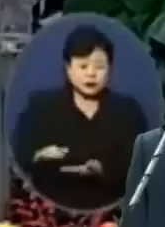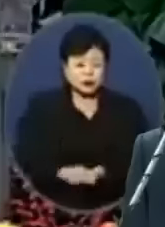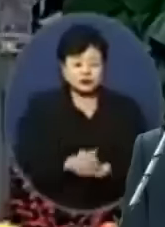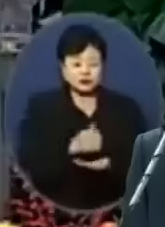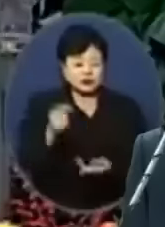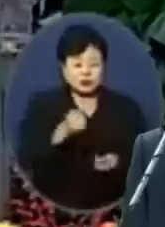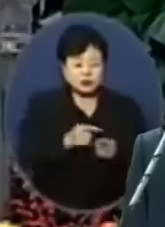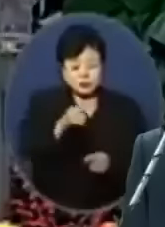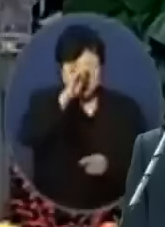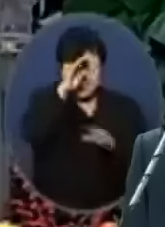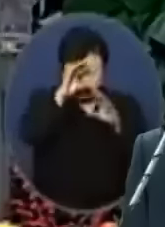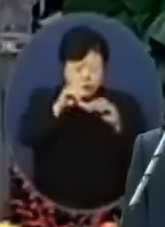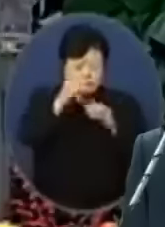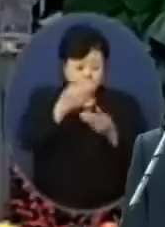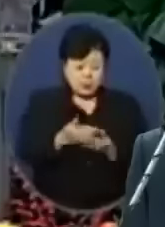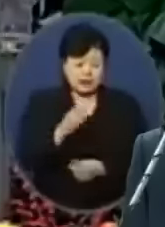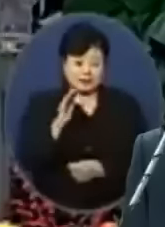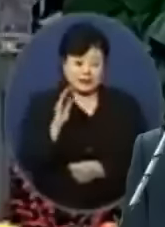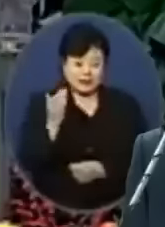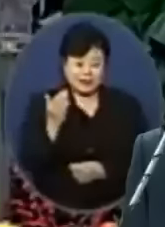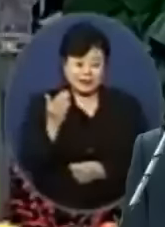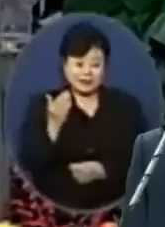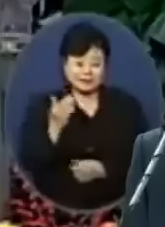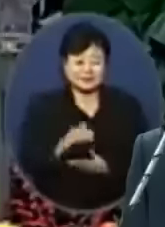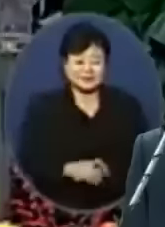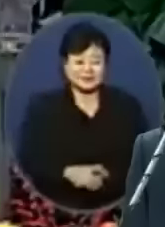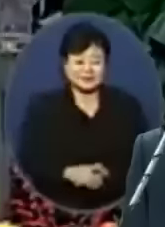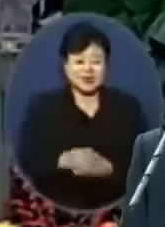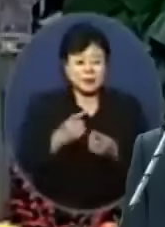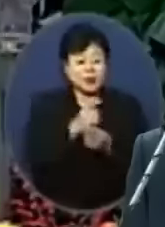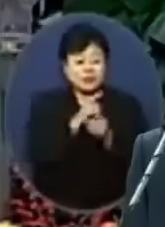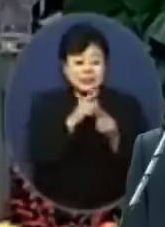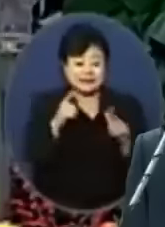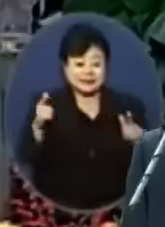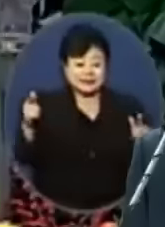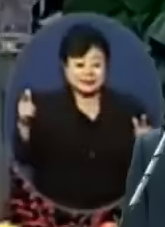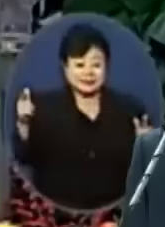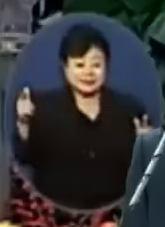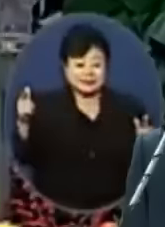그가 채찍에 맞으면 우리는 나음을 얻었도다. 변하지 않습니다.